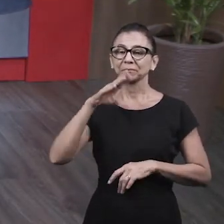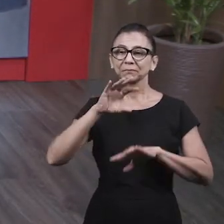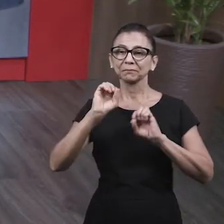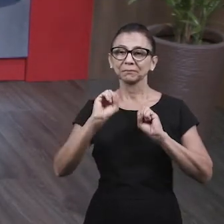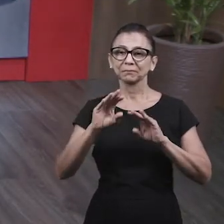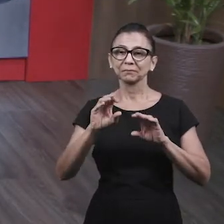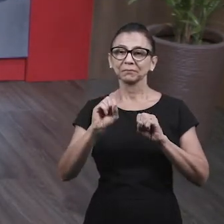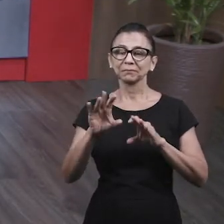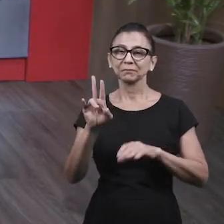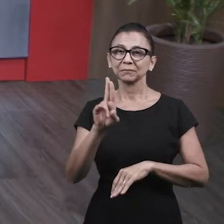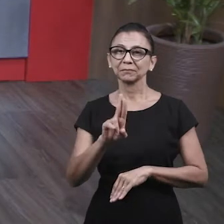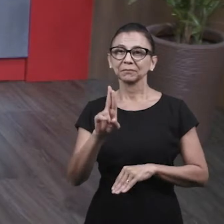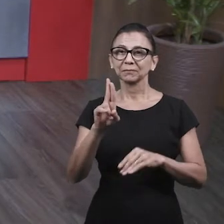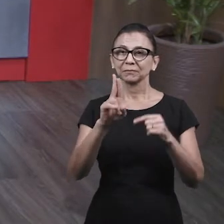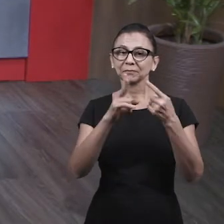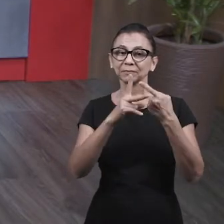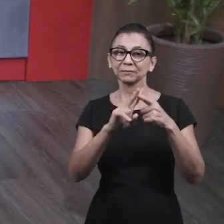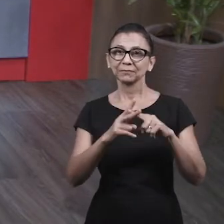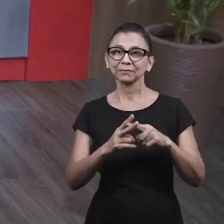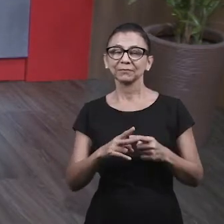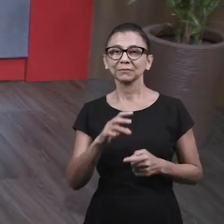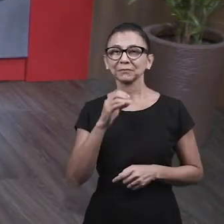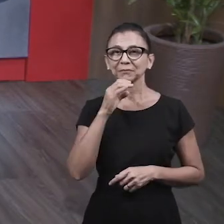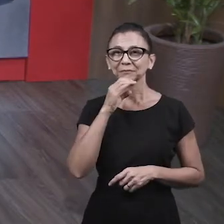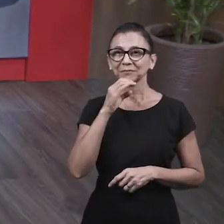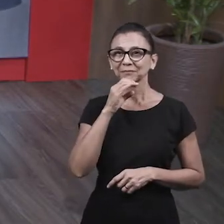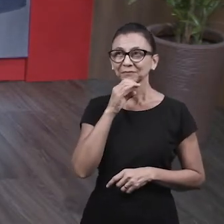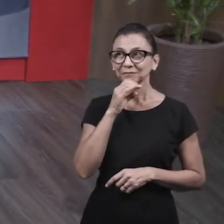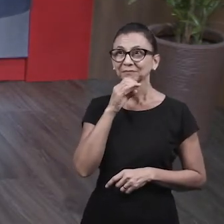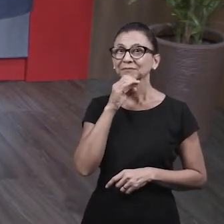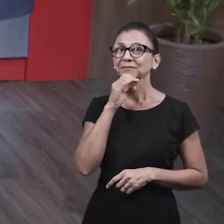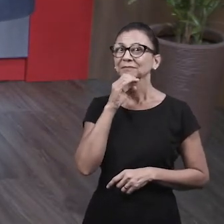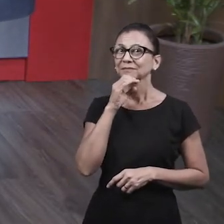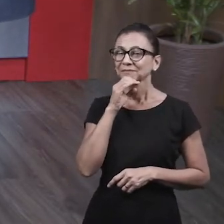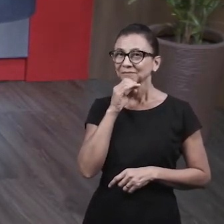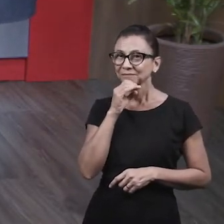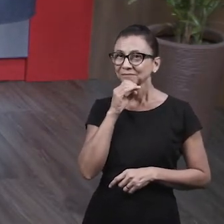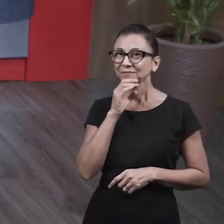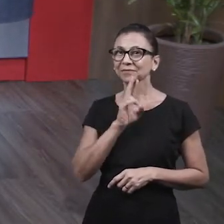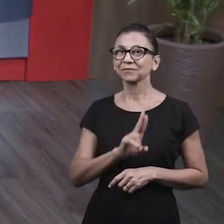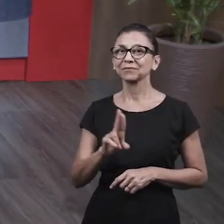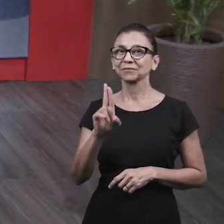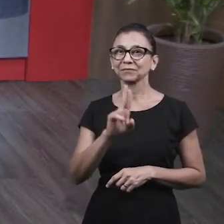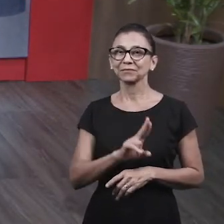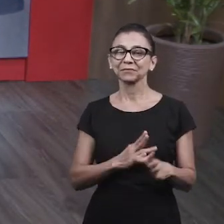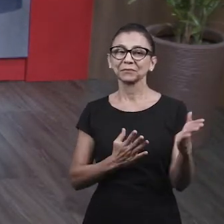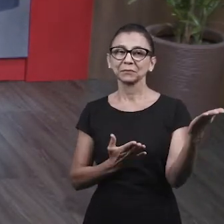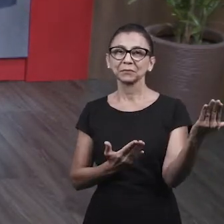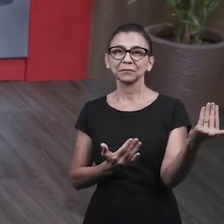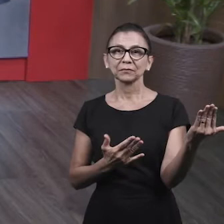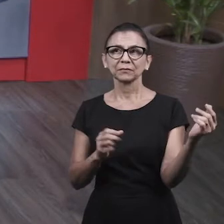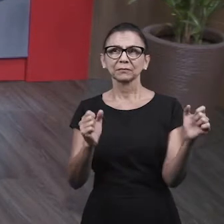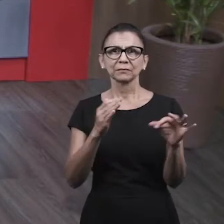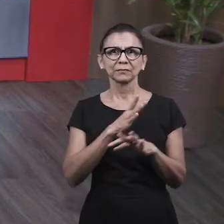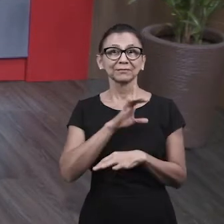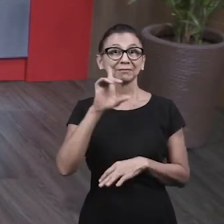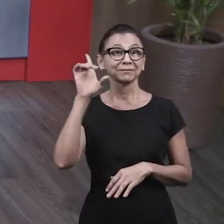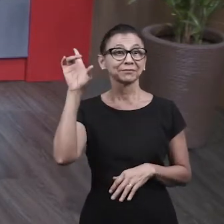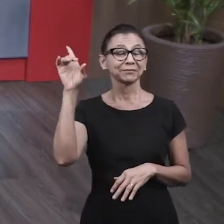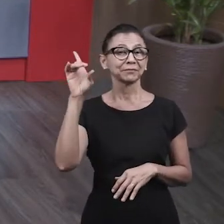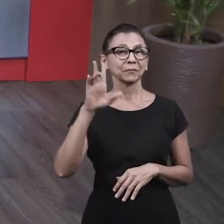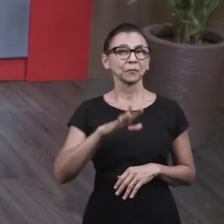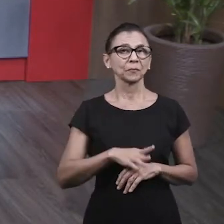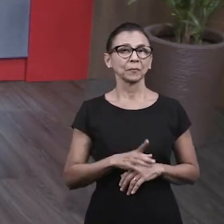il a des péchés pour instruire, utiliser avec la connaissance instrumentalité de nos jeunes. Gloire à Dieu. Mais ce n'est